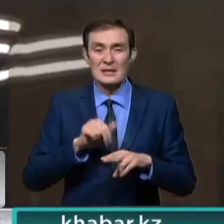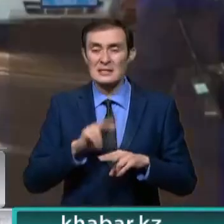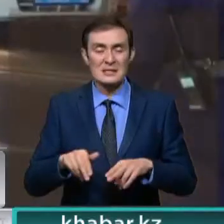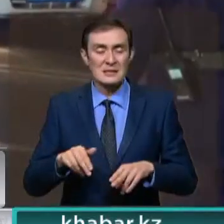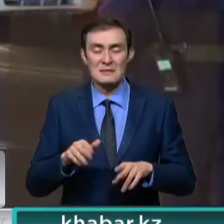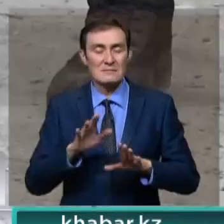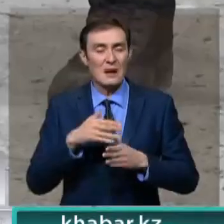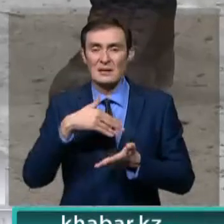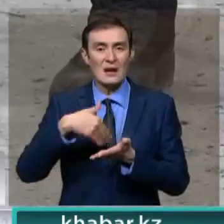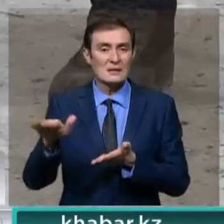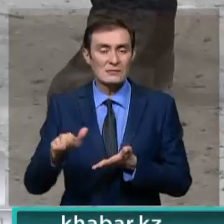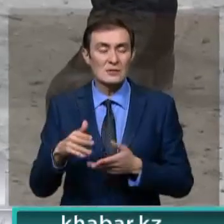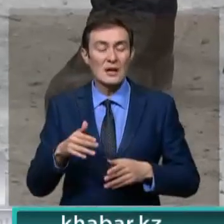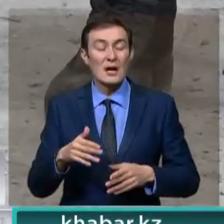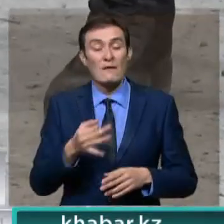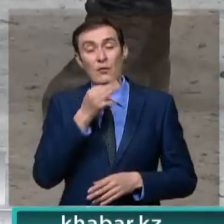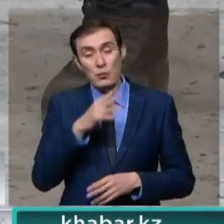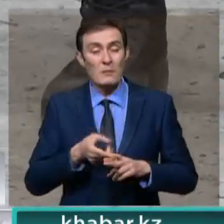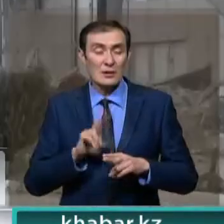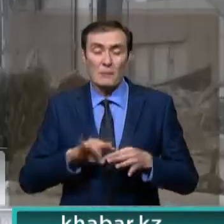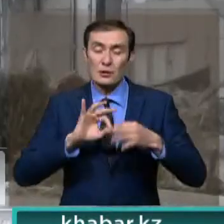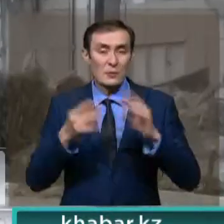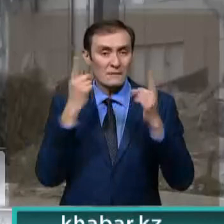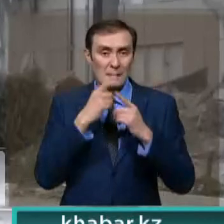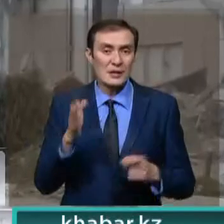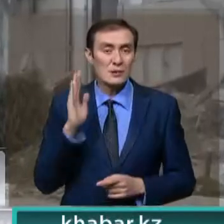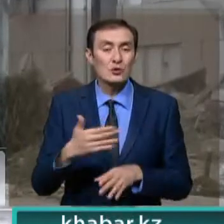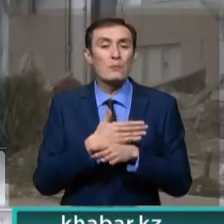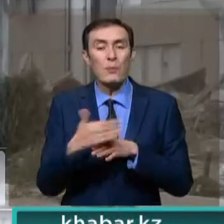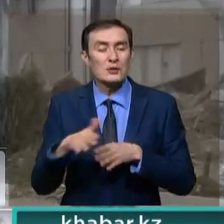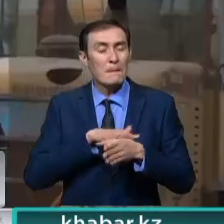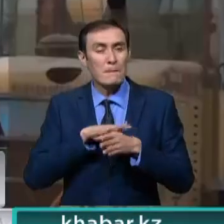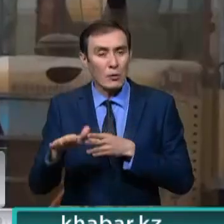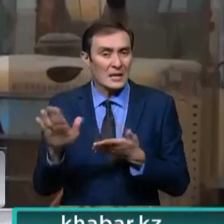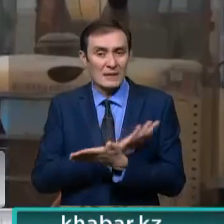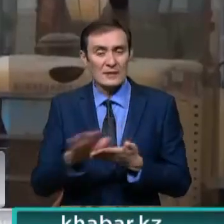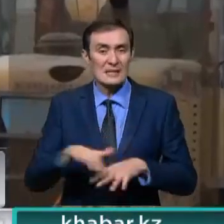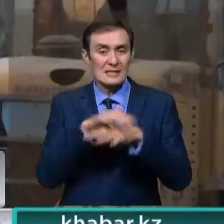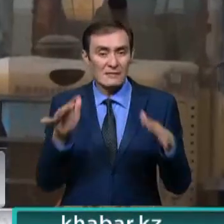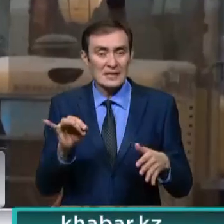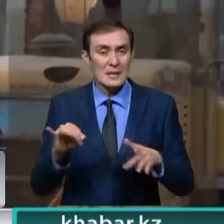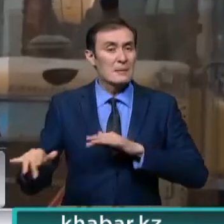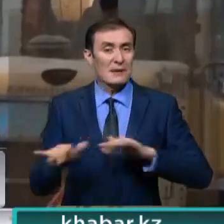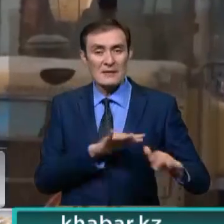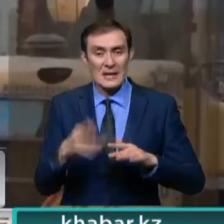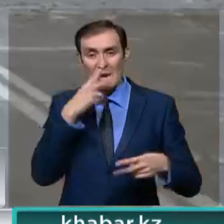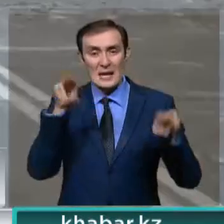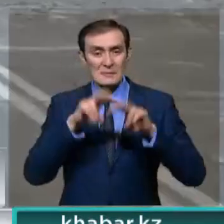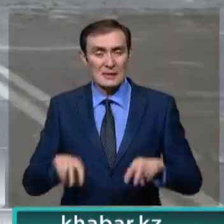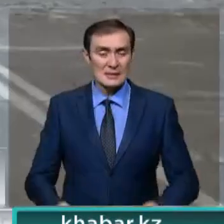не подтверждают. В любом случае, подробная информация будет лишь после полной ликвидации завалов и проведения всех